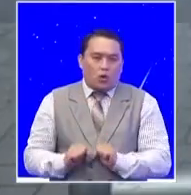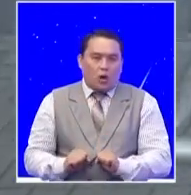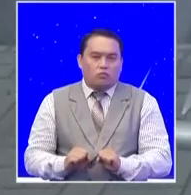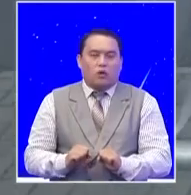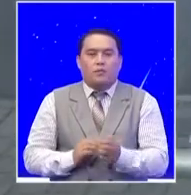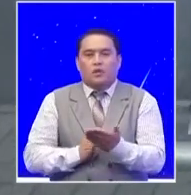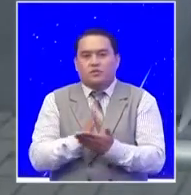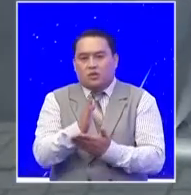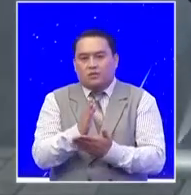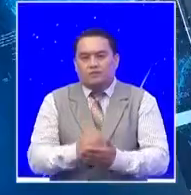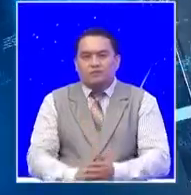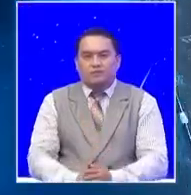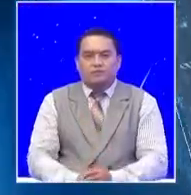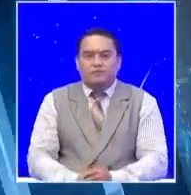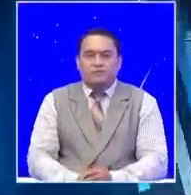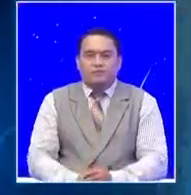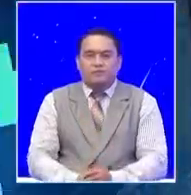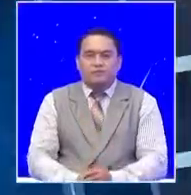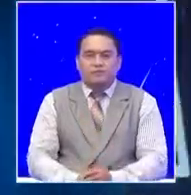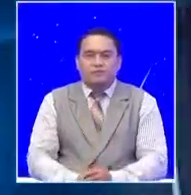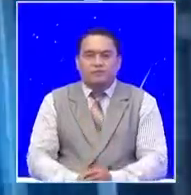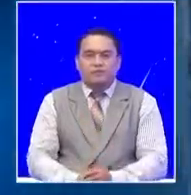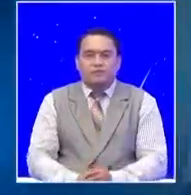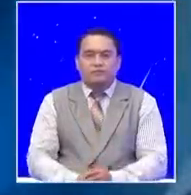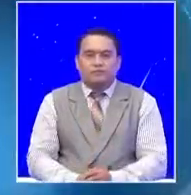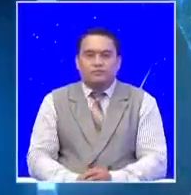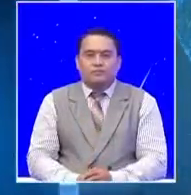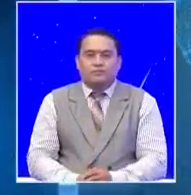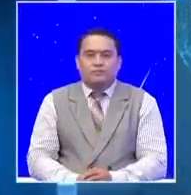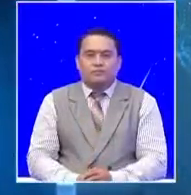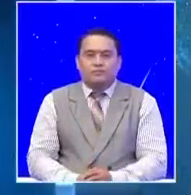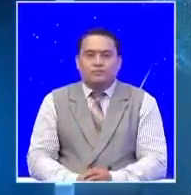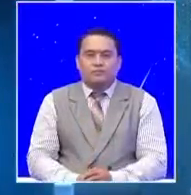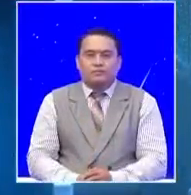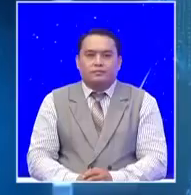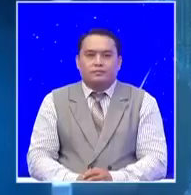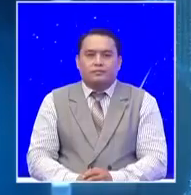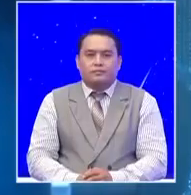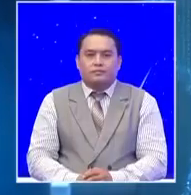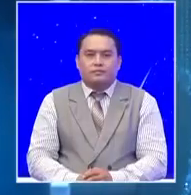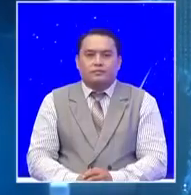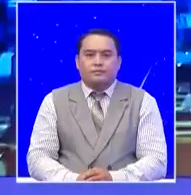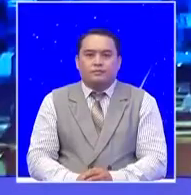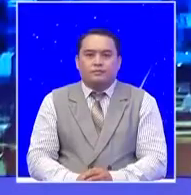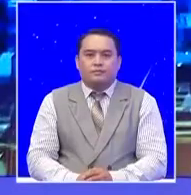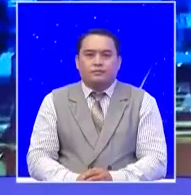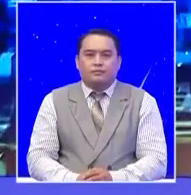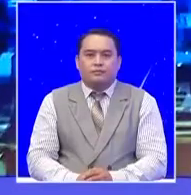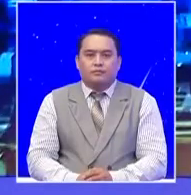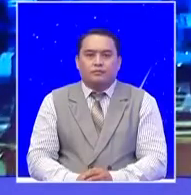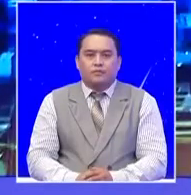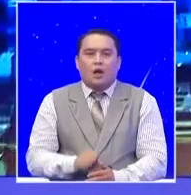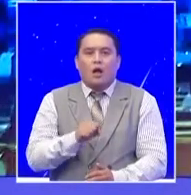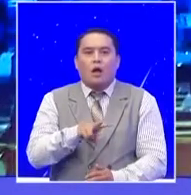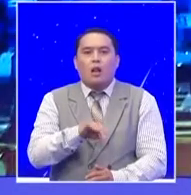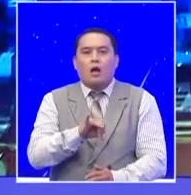бағытталған. Әмина Құдайберген, Евгения Присяжная, Абылай Құттықбай, жетсу арнасы.